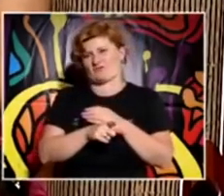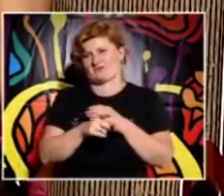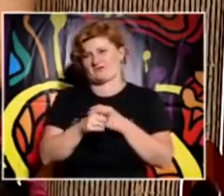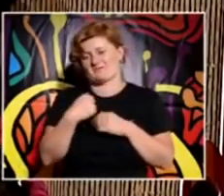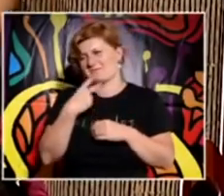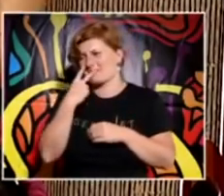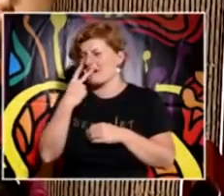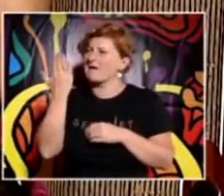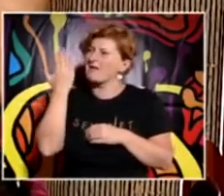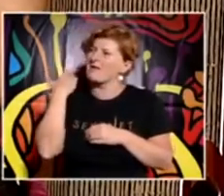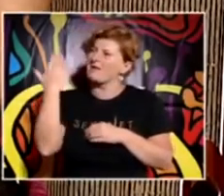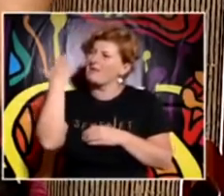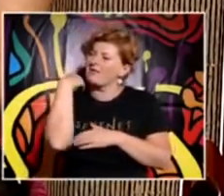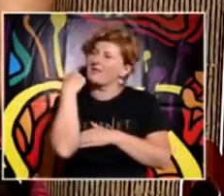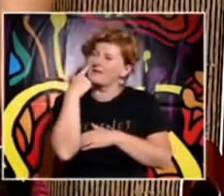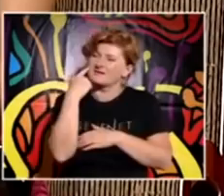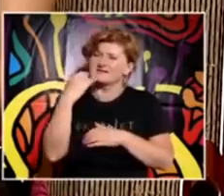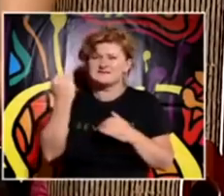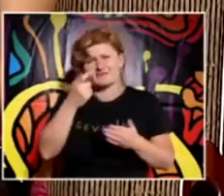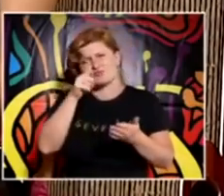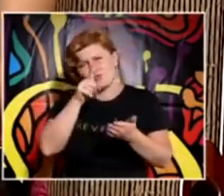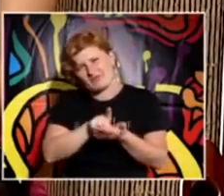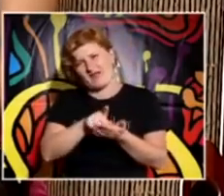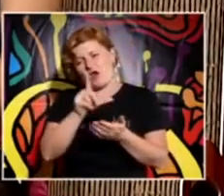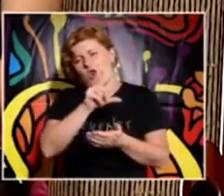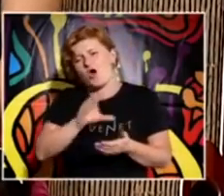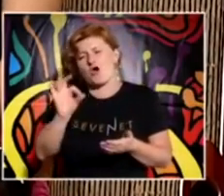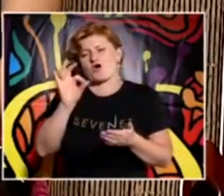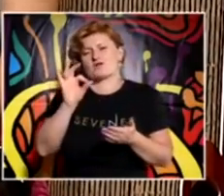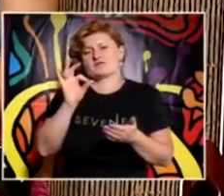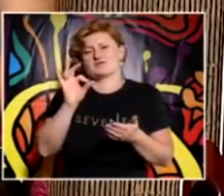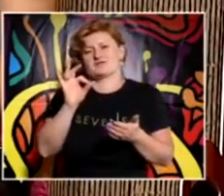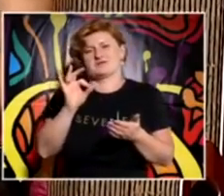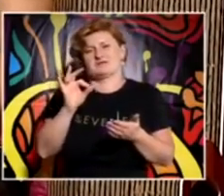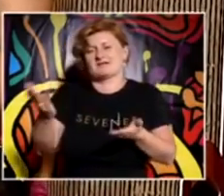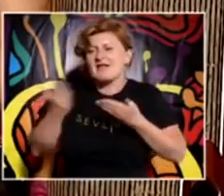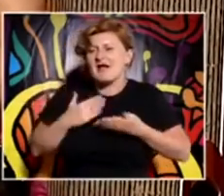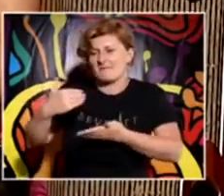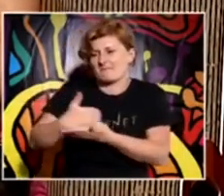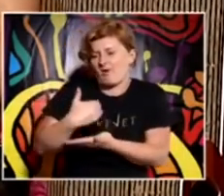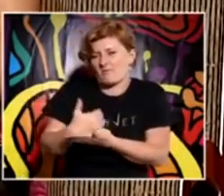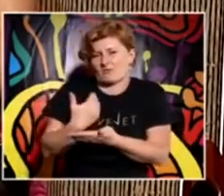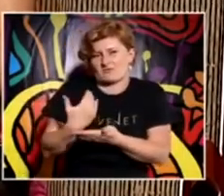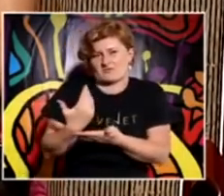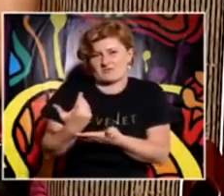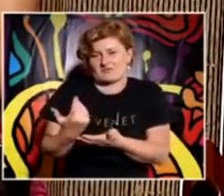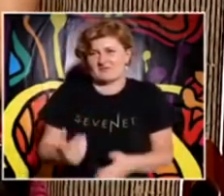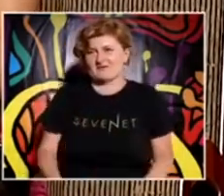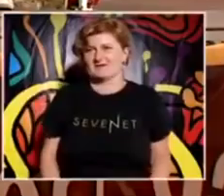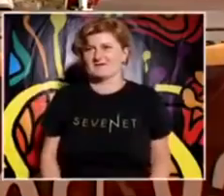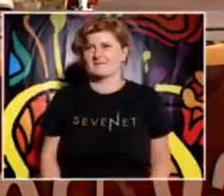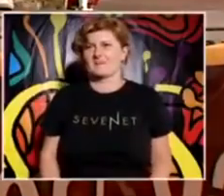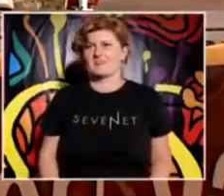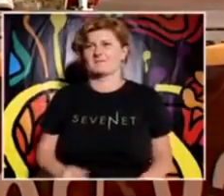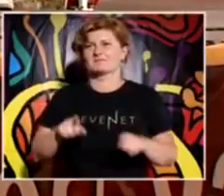perspektywy, że zawsze, no, tak ma. Zawsze coś się jednak udaje i ten los wystawia ci tą pomocną dłoń i cię ciągnie za sobą. Ważne jest to